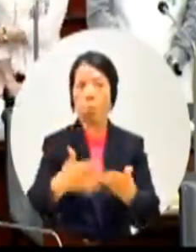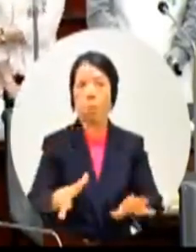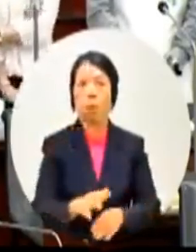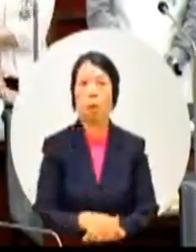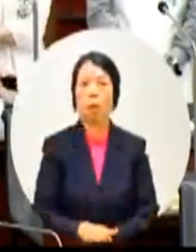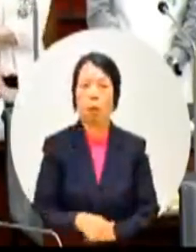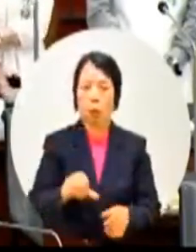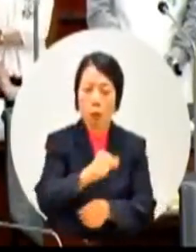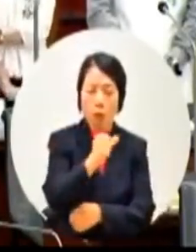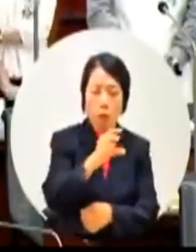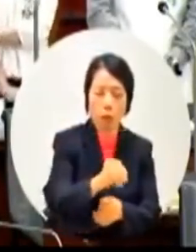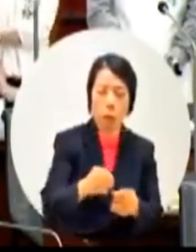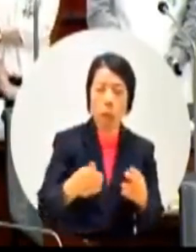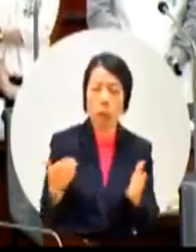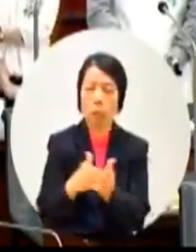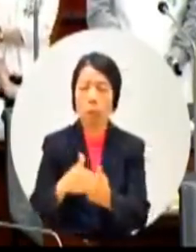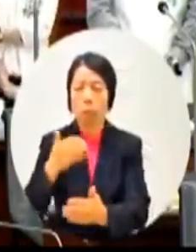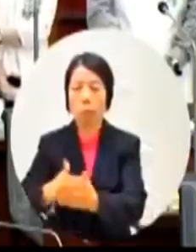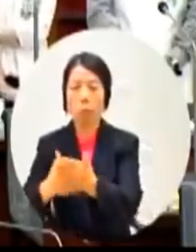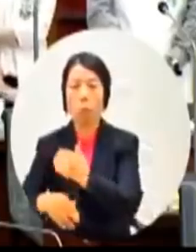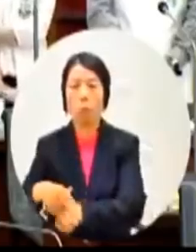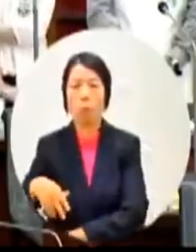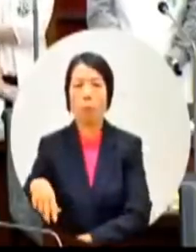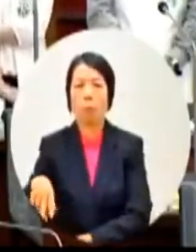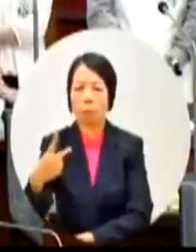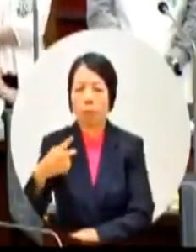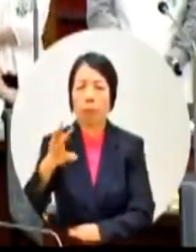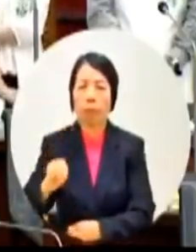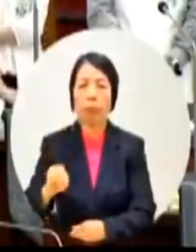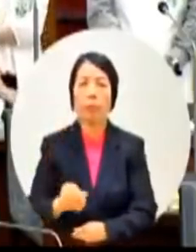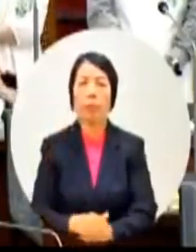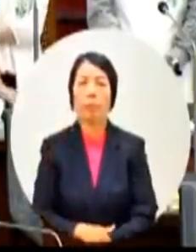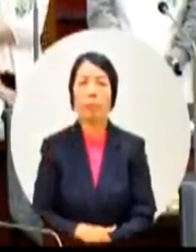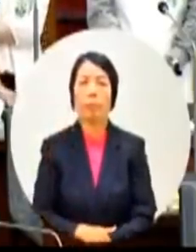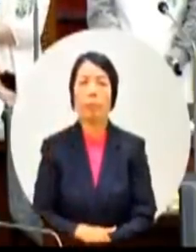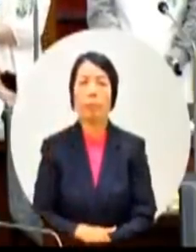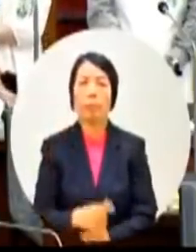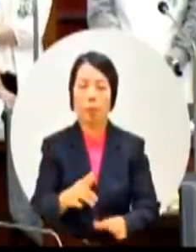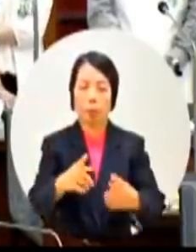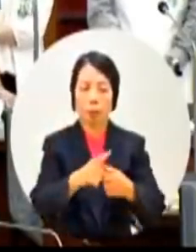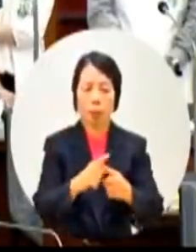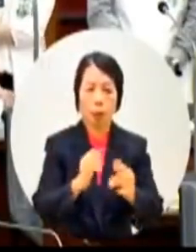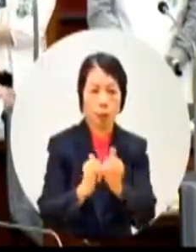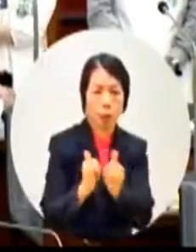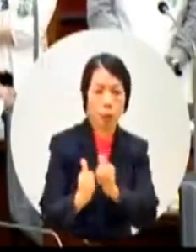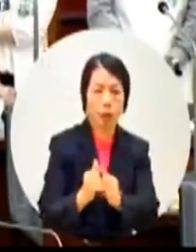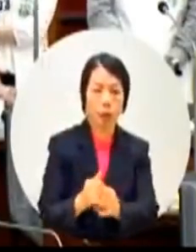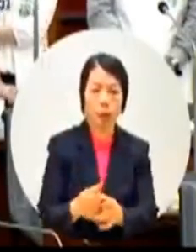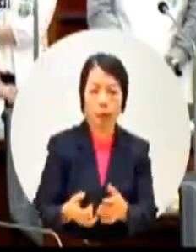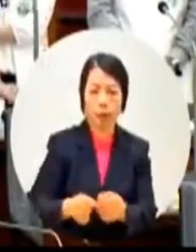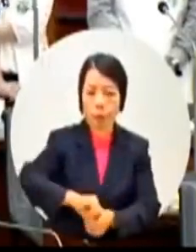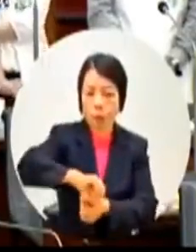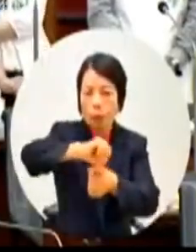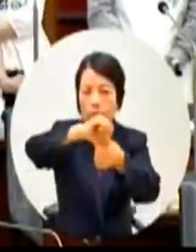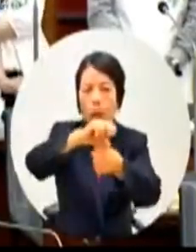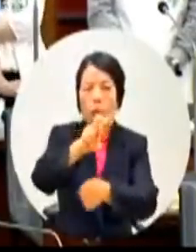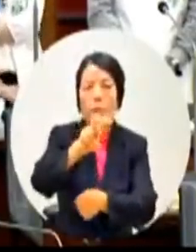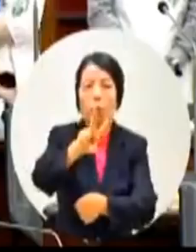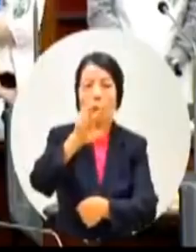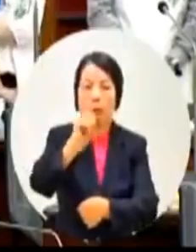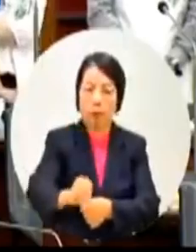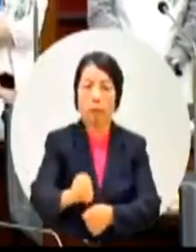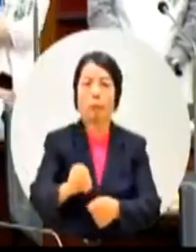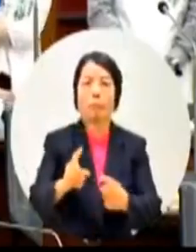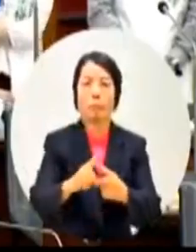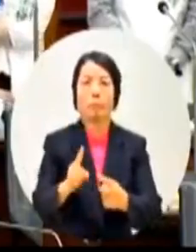势，你一冬都爱人口成长高雄区爱二十二万哦，啊二十二万，你四冬都爱